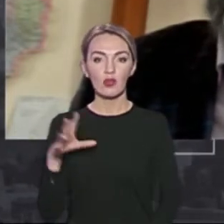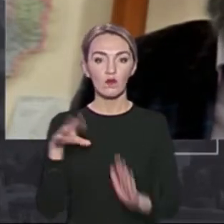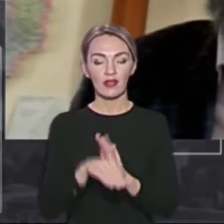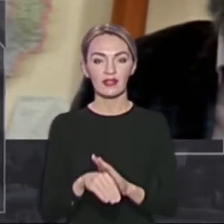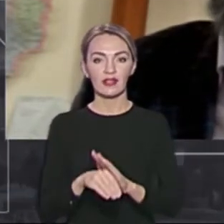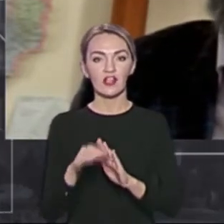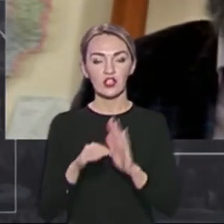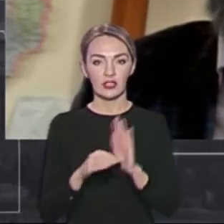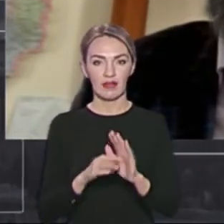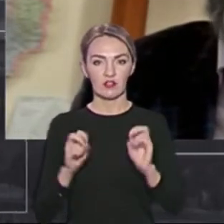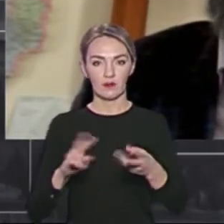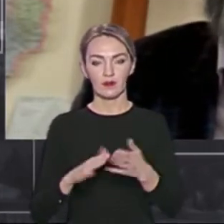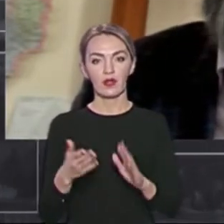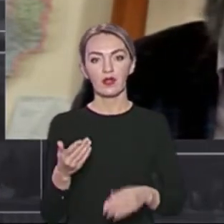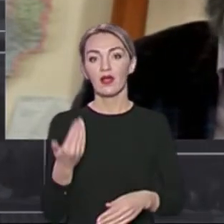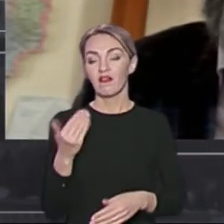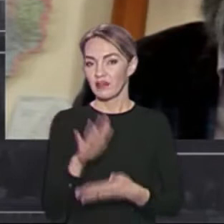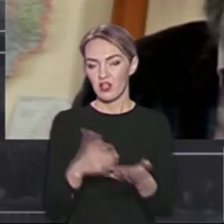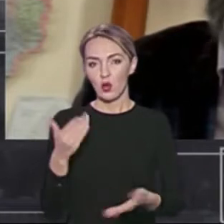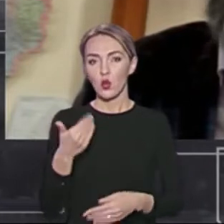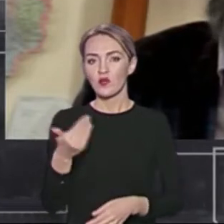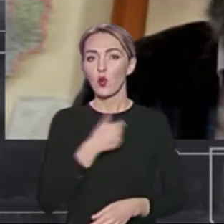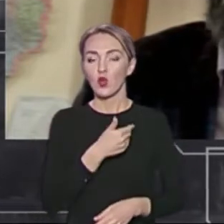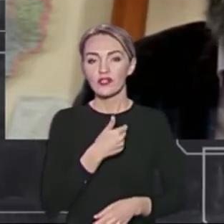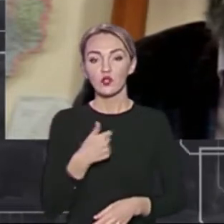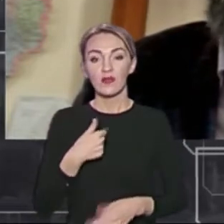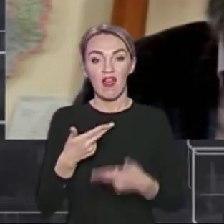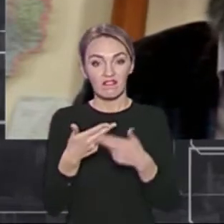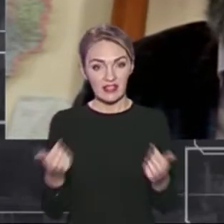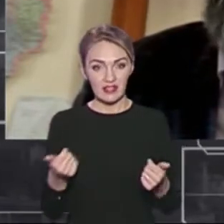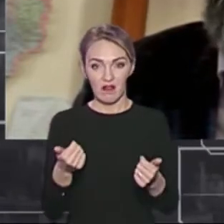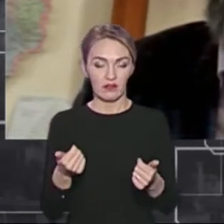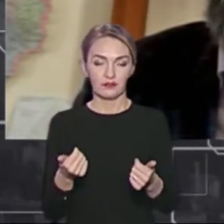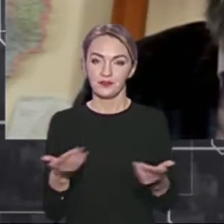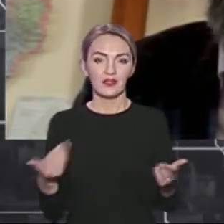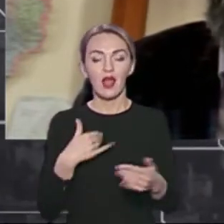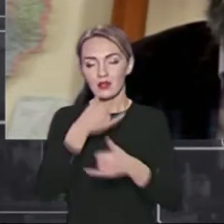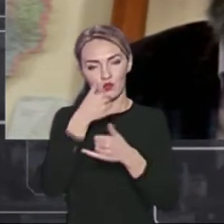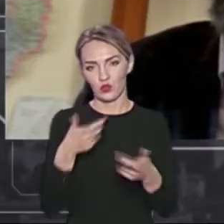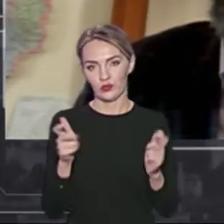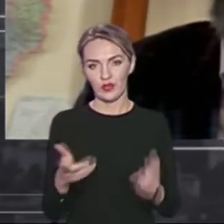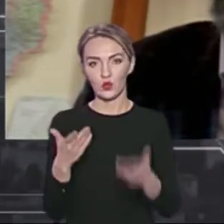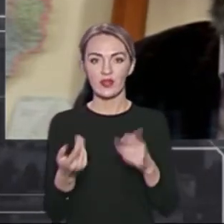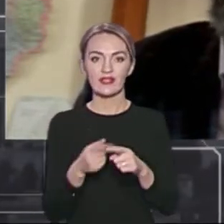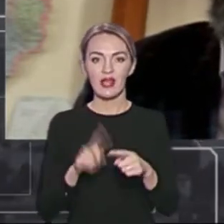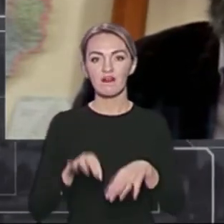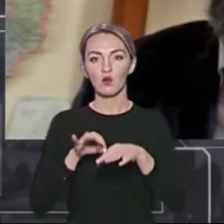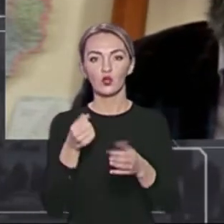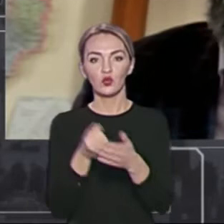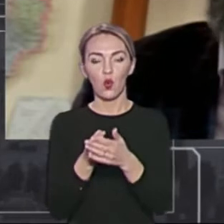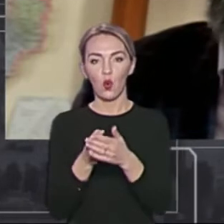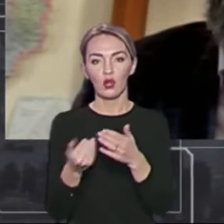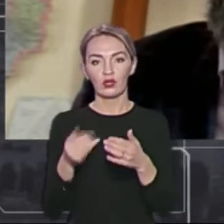ситуації. Вибачте, якщо ви хочете, щоб я визнав неправду, я не можу з вами погодитися, навіть якщо це приємно і призводить до якогось хайпу